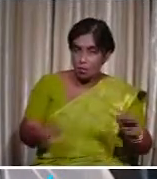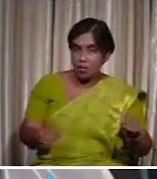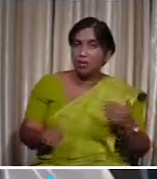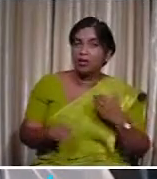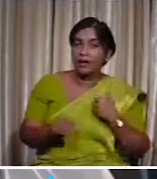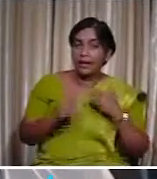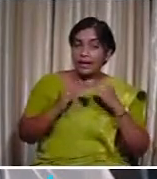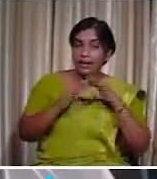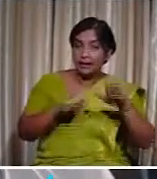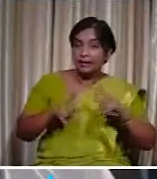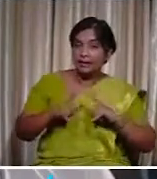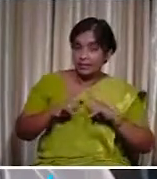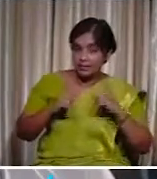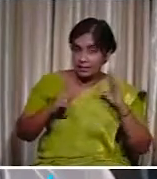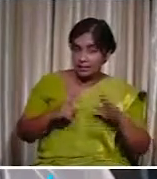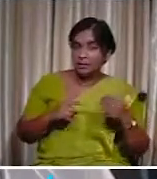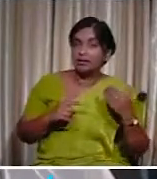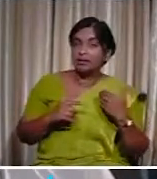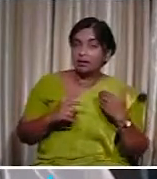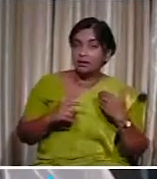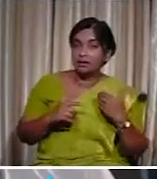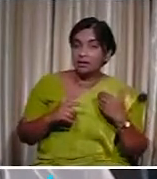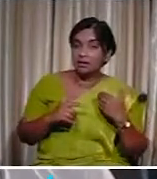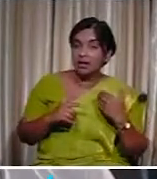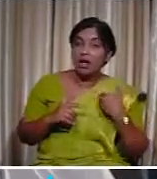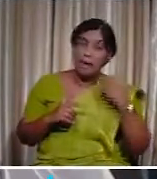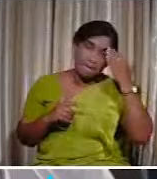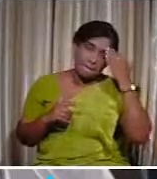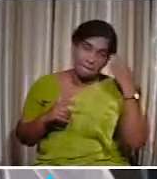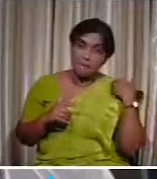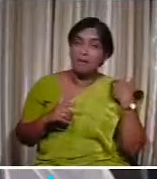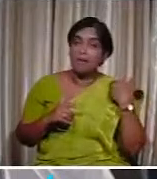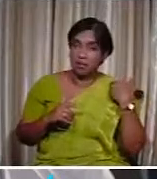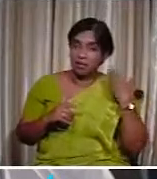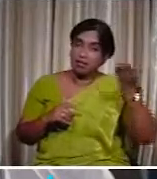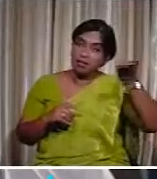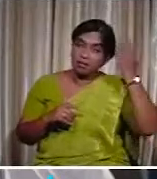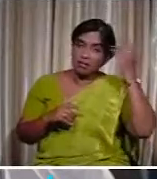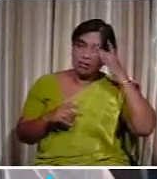අපි ගෙදර ජීවත් වෙනකොට අපේ අම්මා ඒ කාලේ